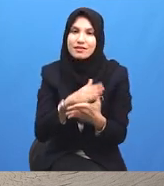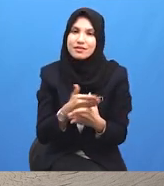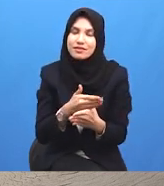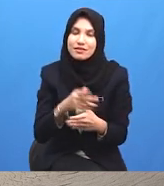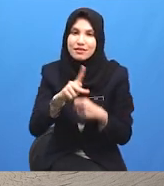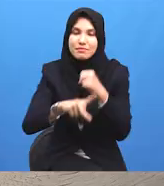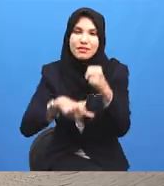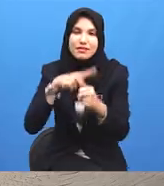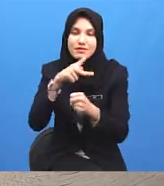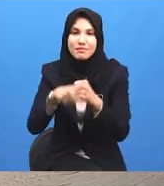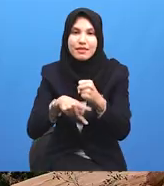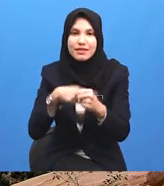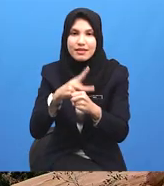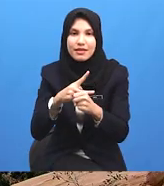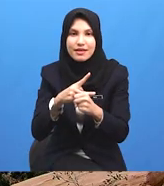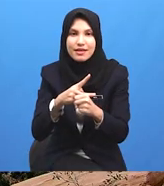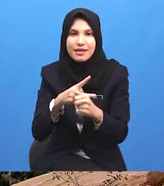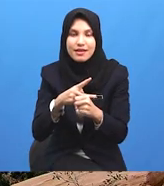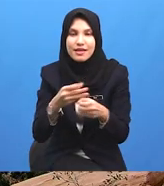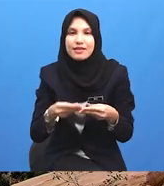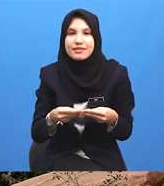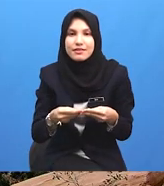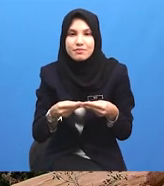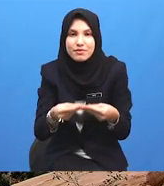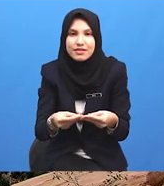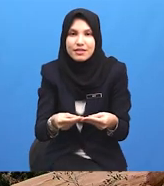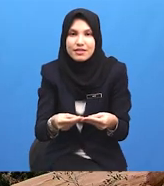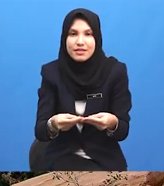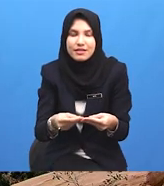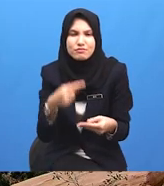planet-planet yang dinyatakan, planet manakah paling anda